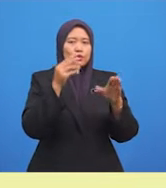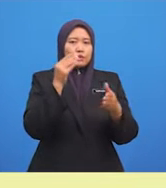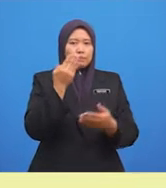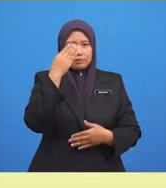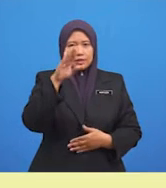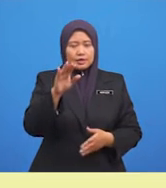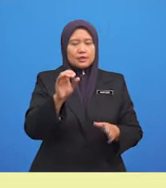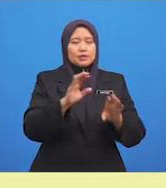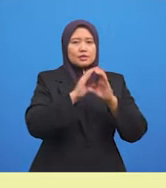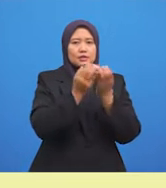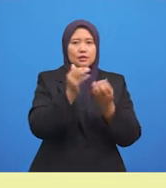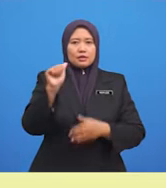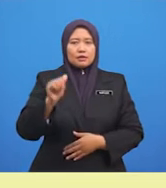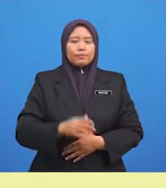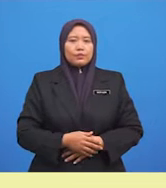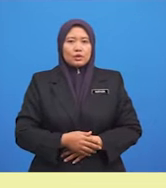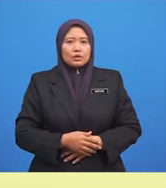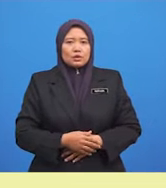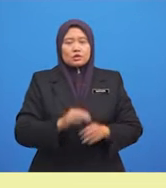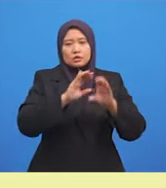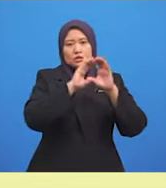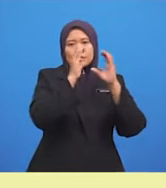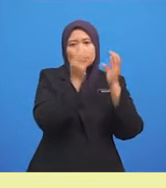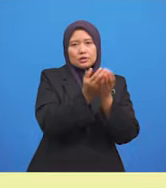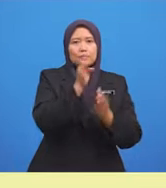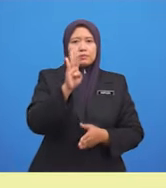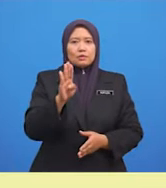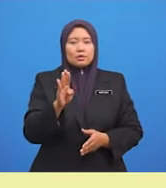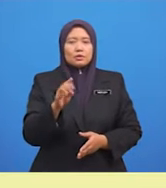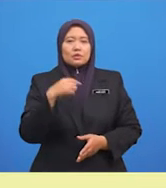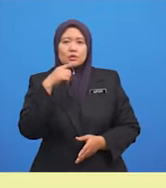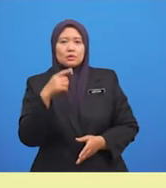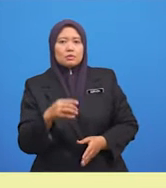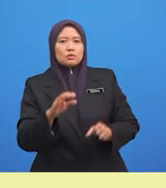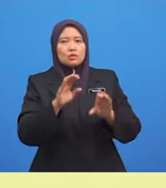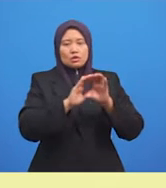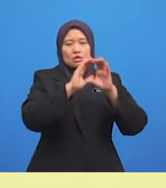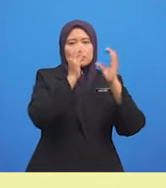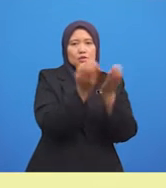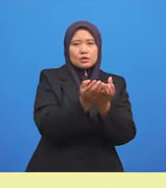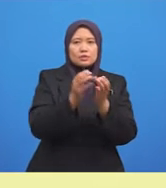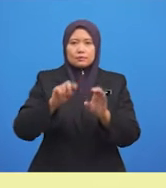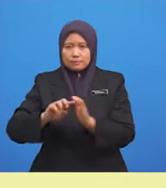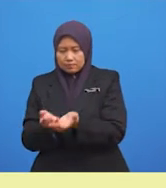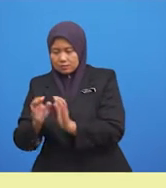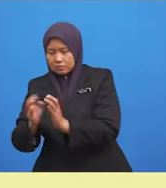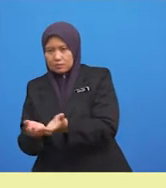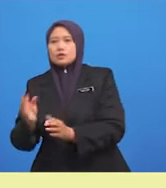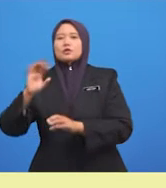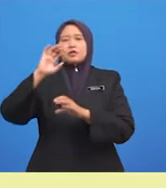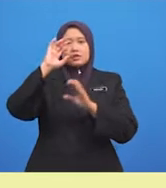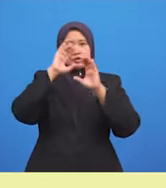set B disebut sebagai subset bagi set A. Ia juga boleh ditulis seperti berikut.